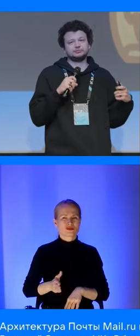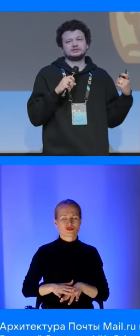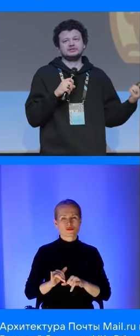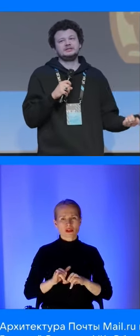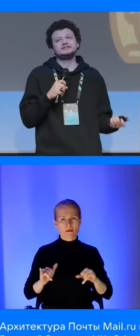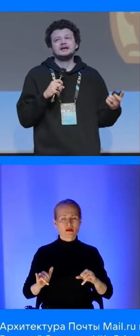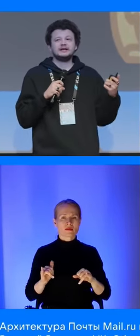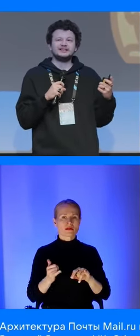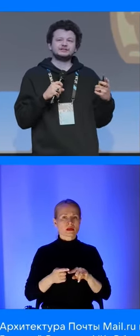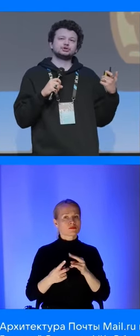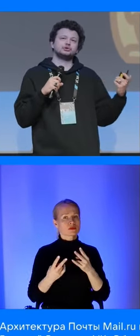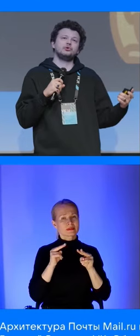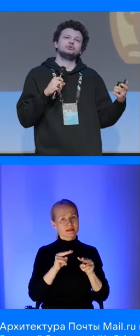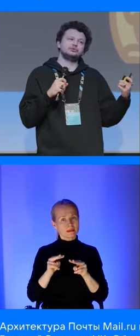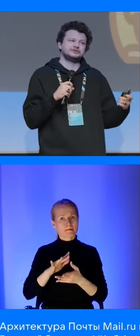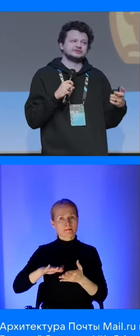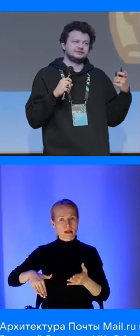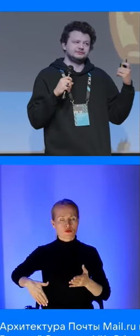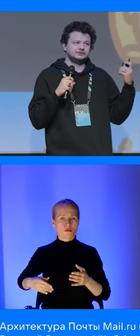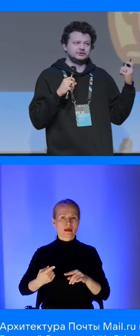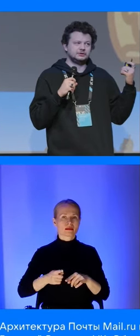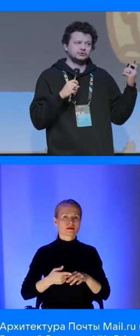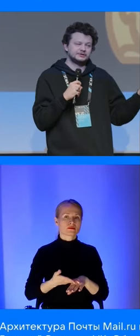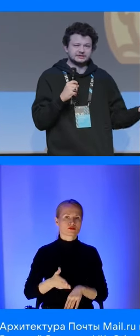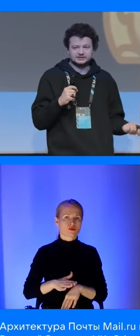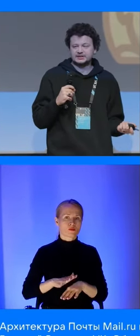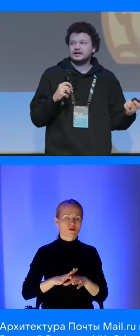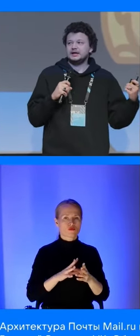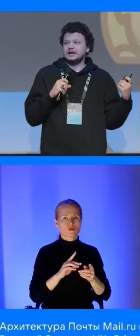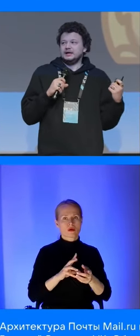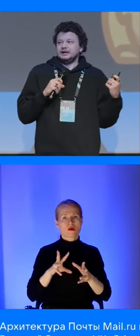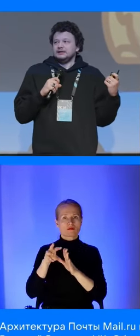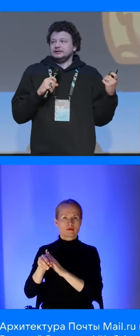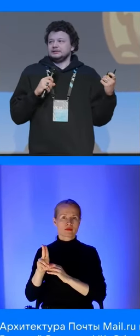за этим нужно следить, и это тяжело уносится в Kubernetes.